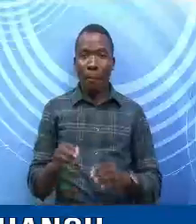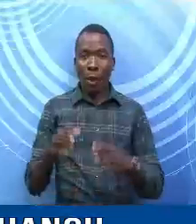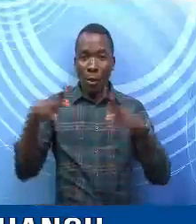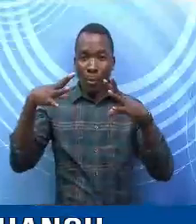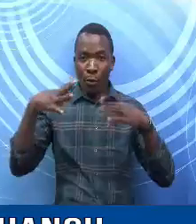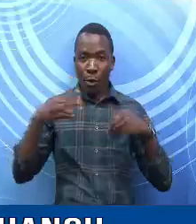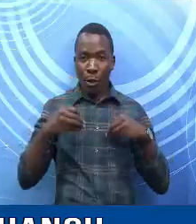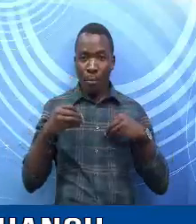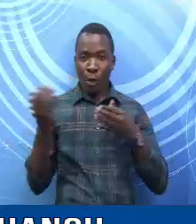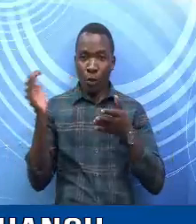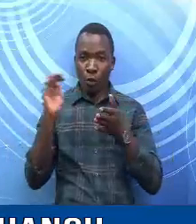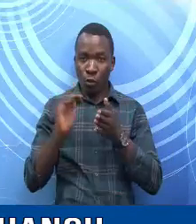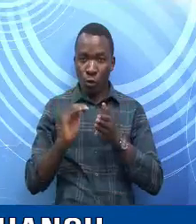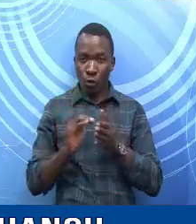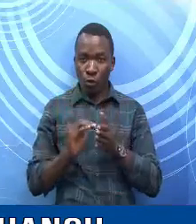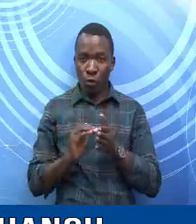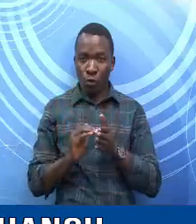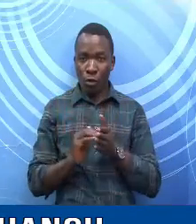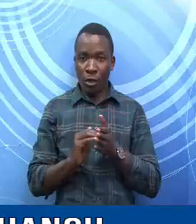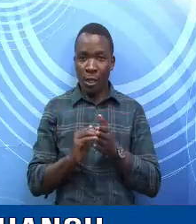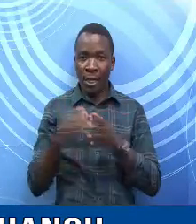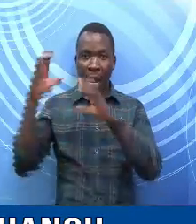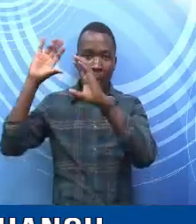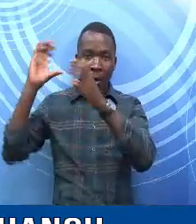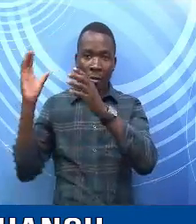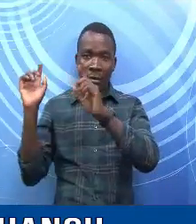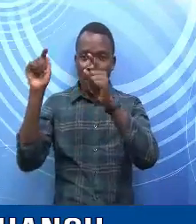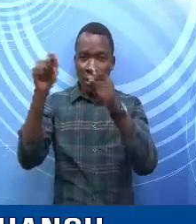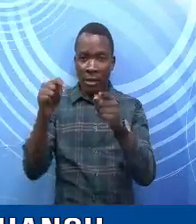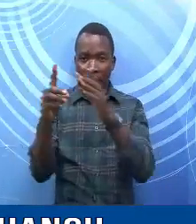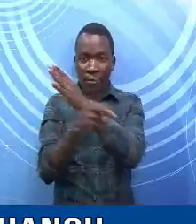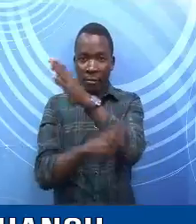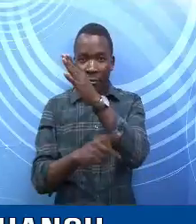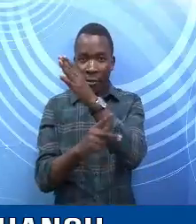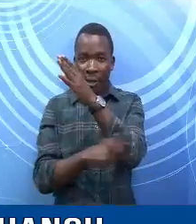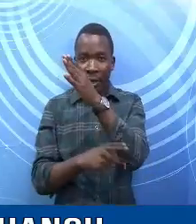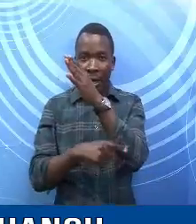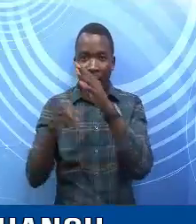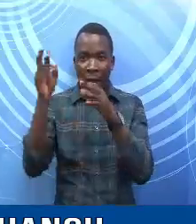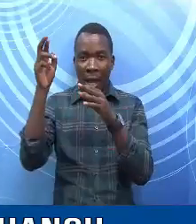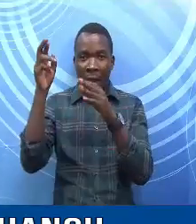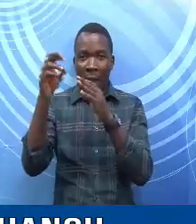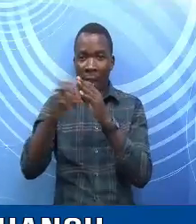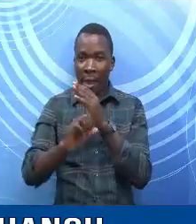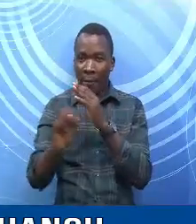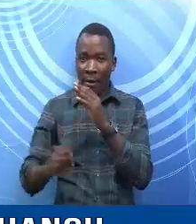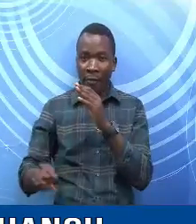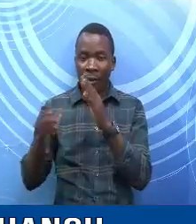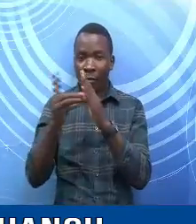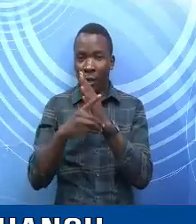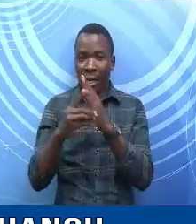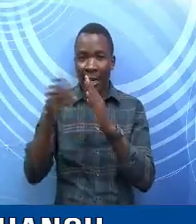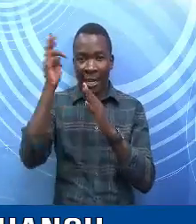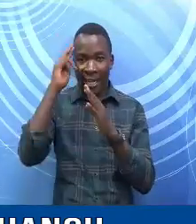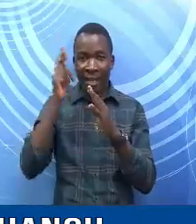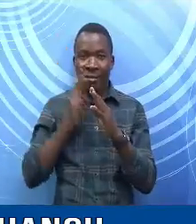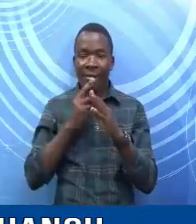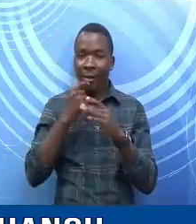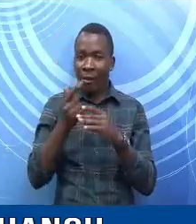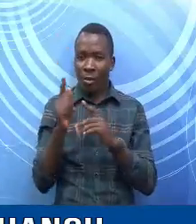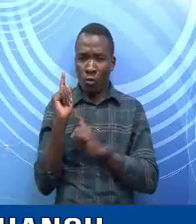Munyemerere dusubize amakuru yacu mu ntara y'Amajyepfo aho abaturage bo mu mujyi wa Ruhango ni mu karere ka Ruhango ngo barinubira umutekano muke